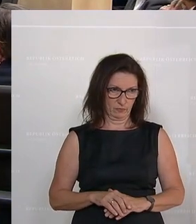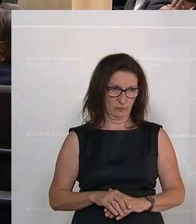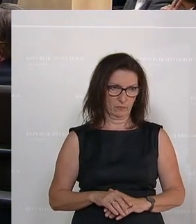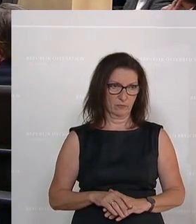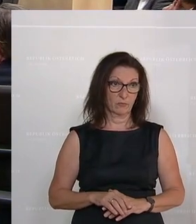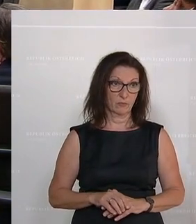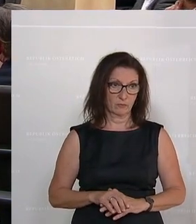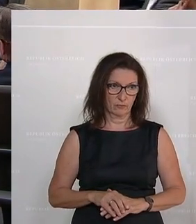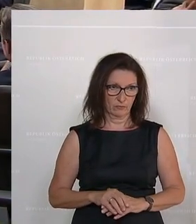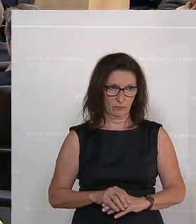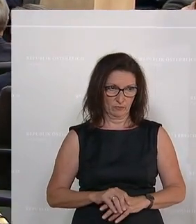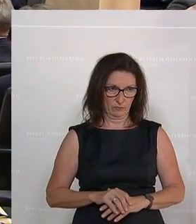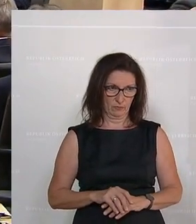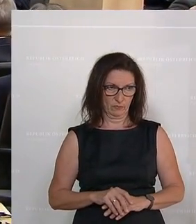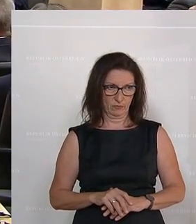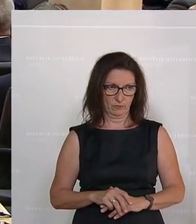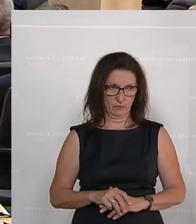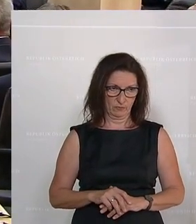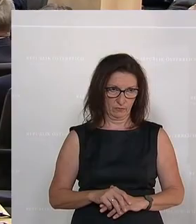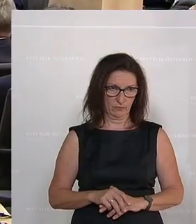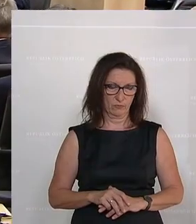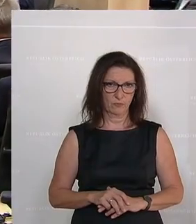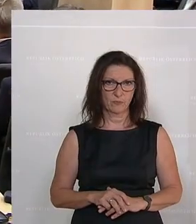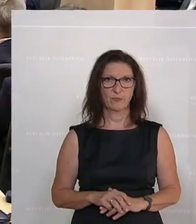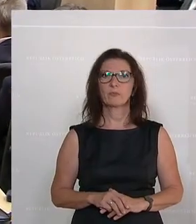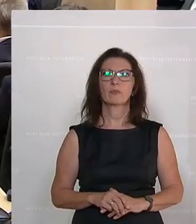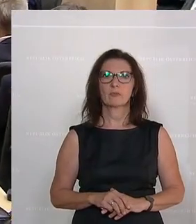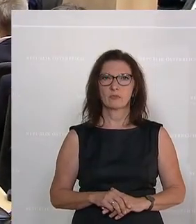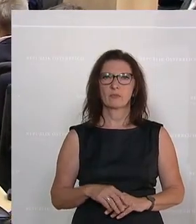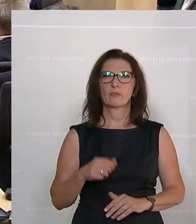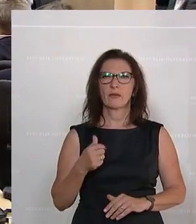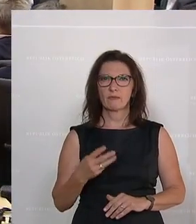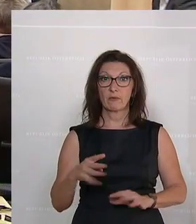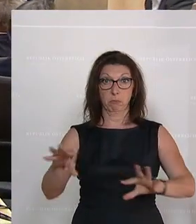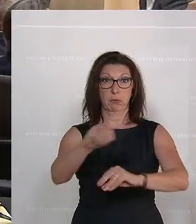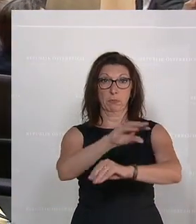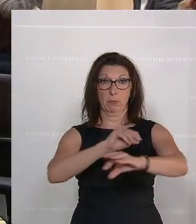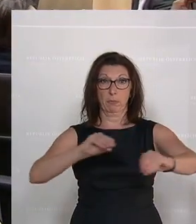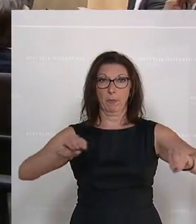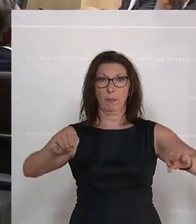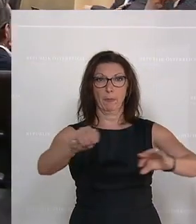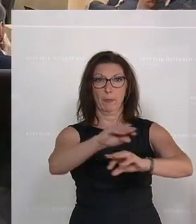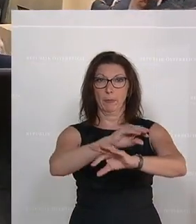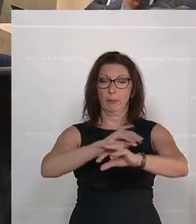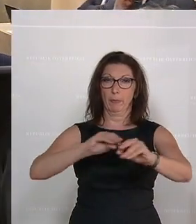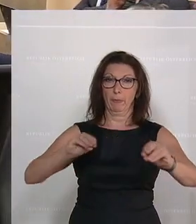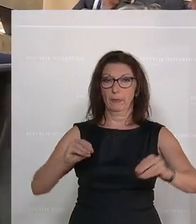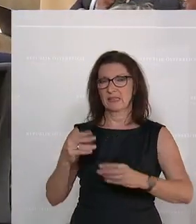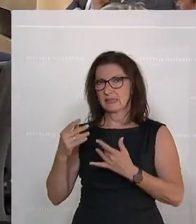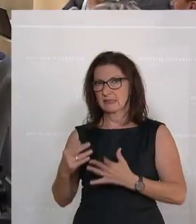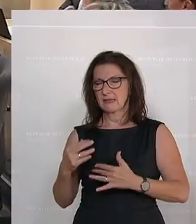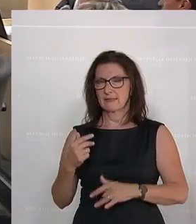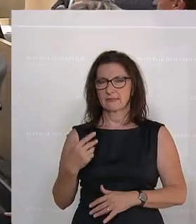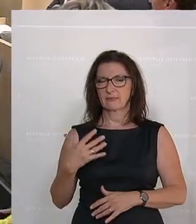67 wir das ist leider das pferd sich 41 42 43 44